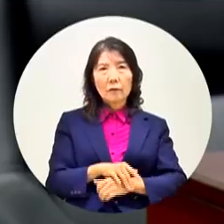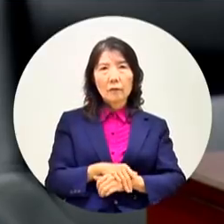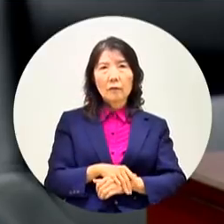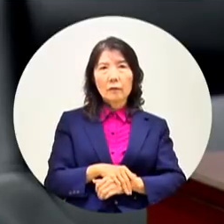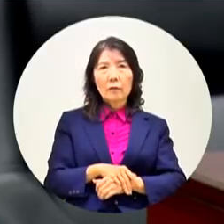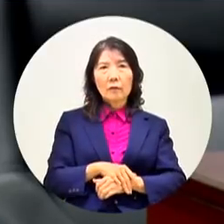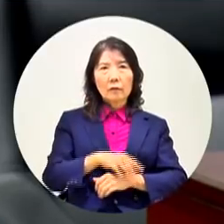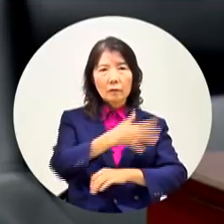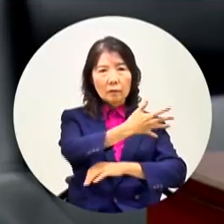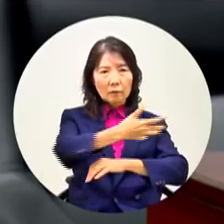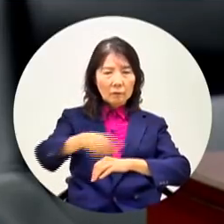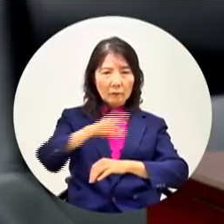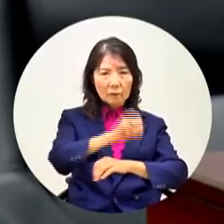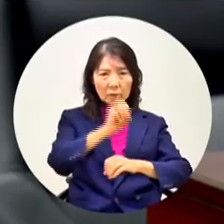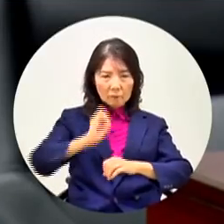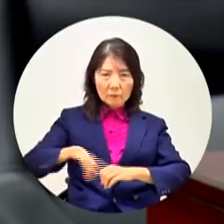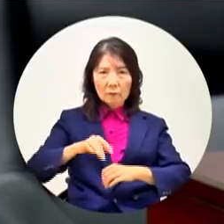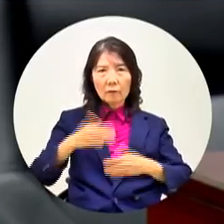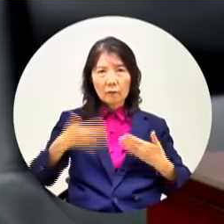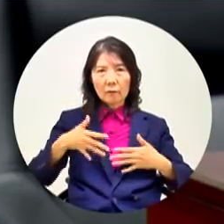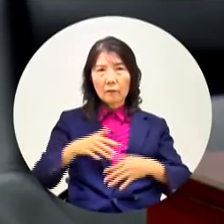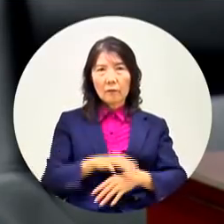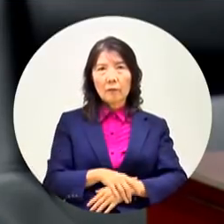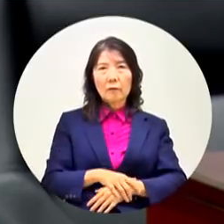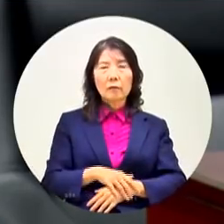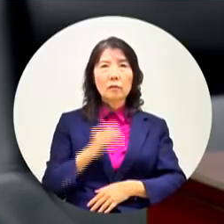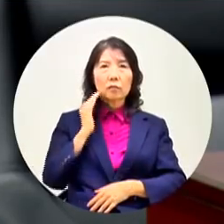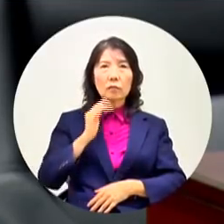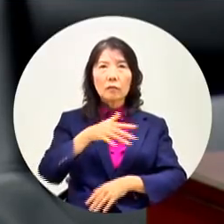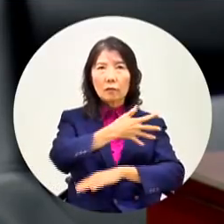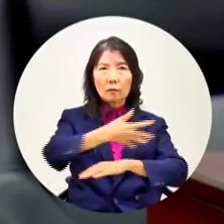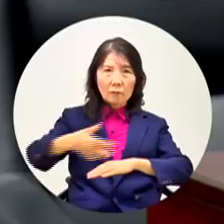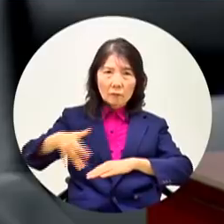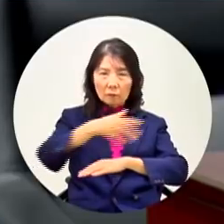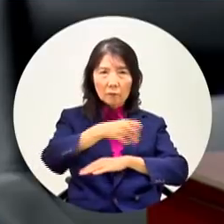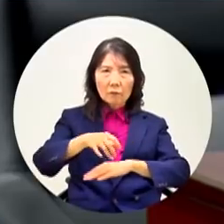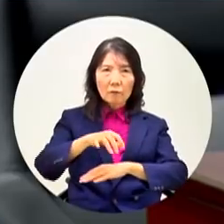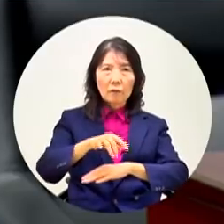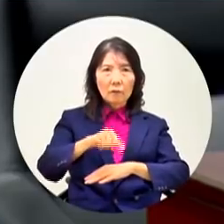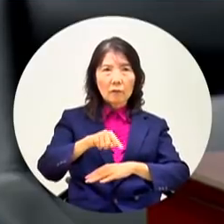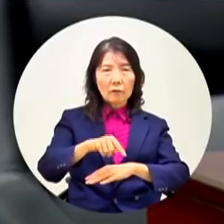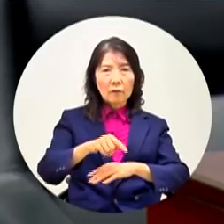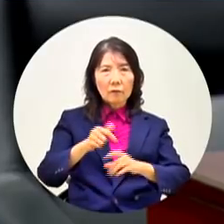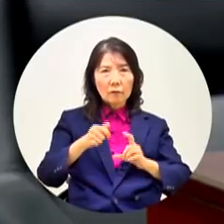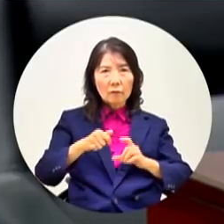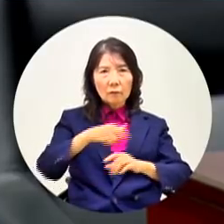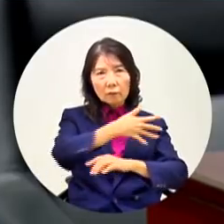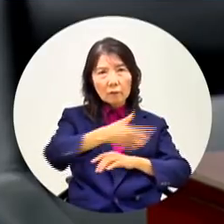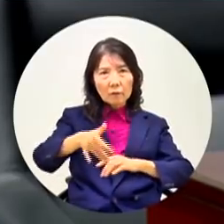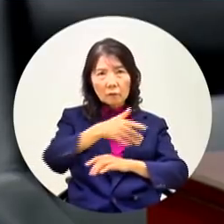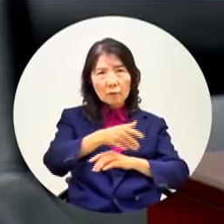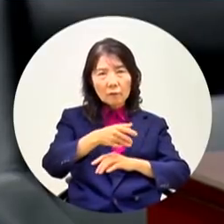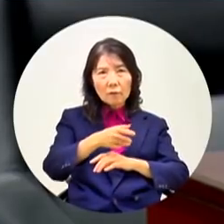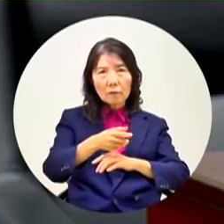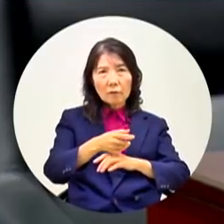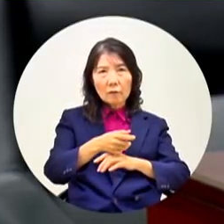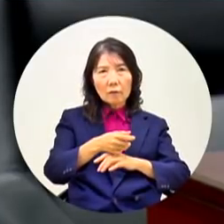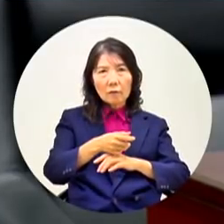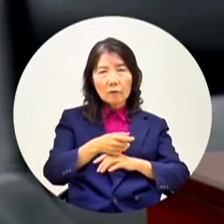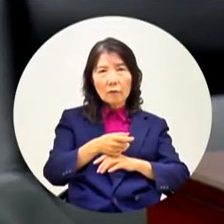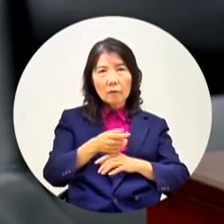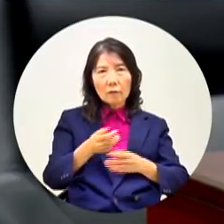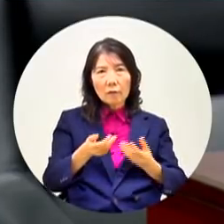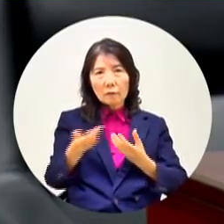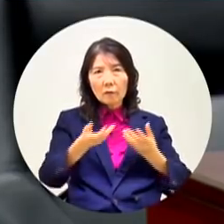问题。当然，你啊，这种水沟有可能，咱的区域排水可以给它分化到每一个另外一